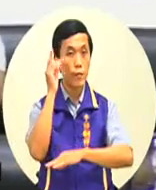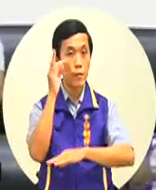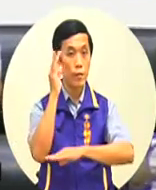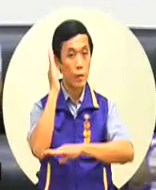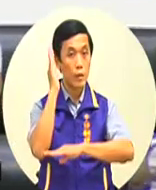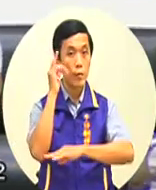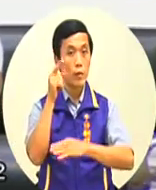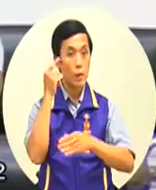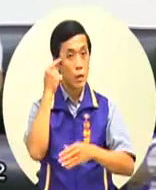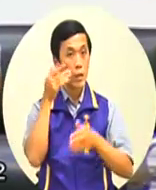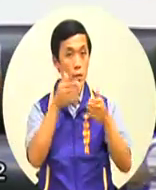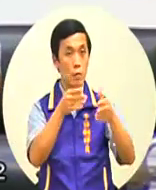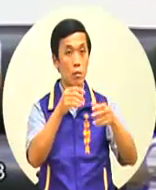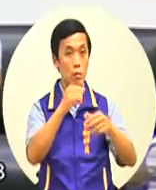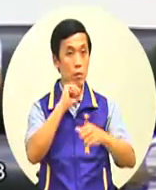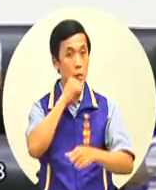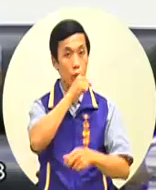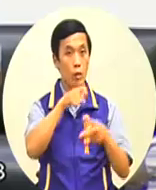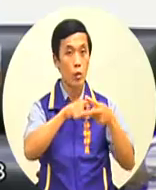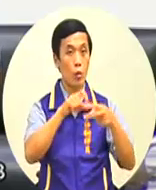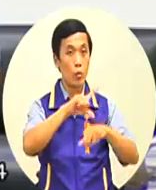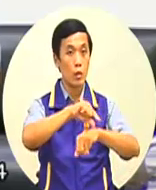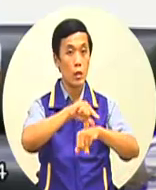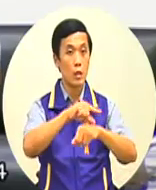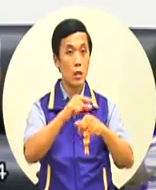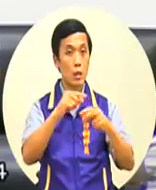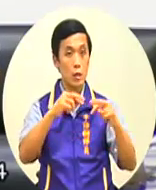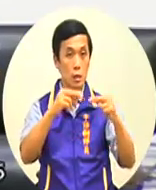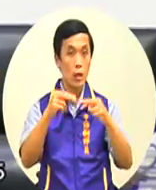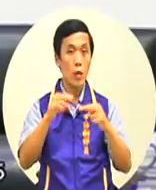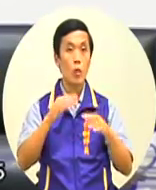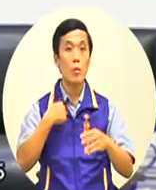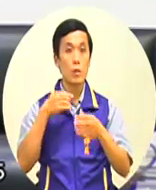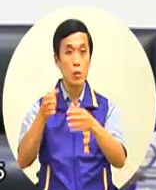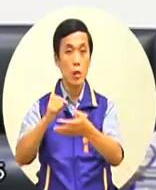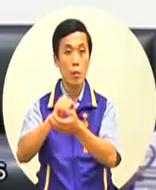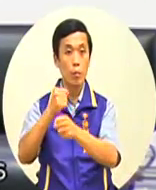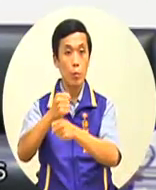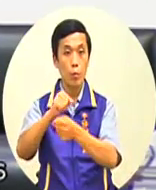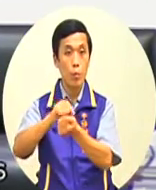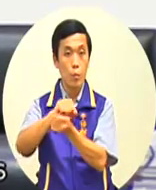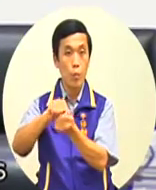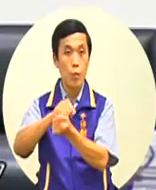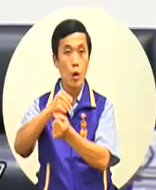我们好像只比墨西哥低，我们是